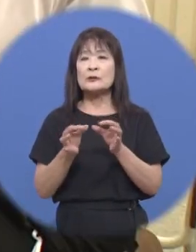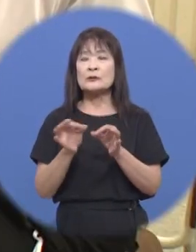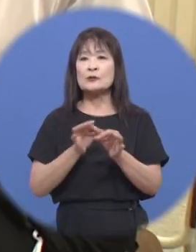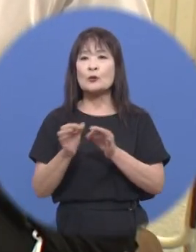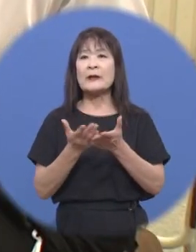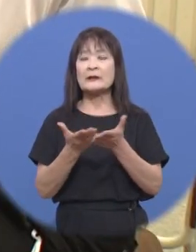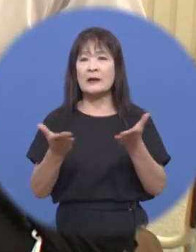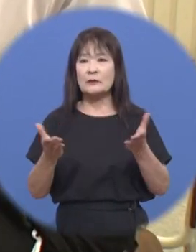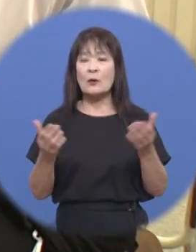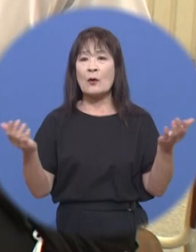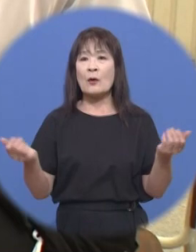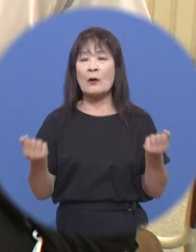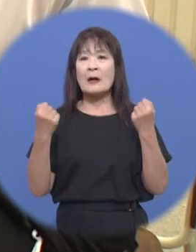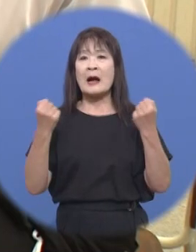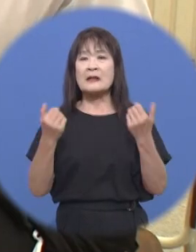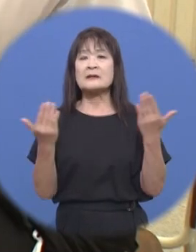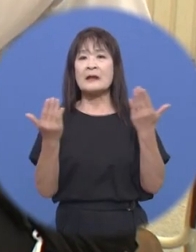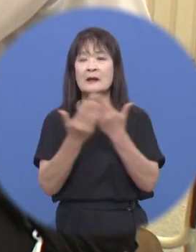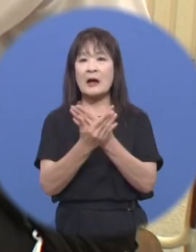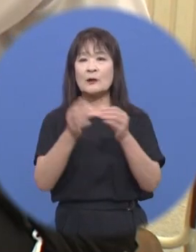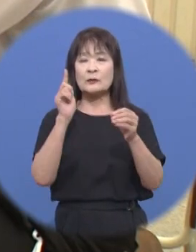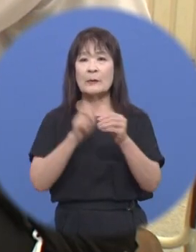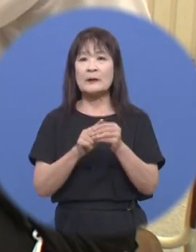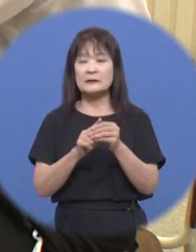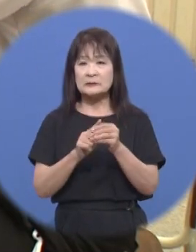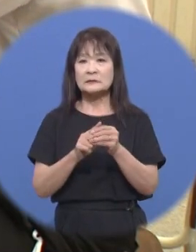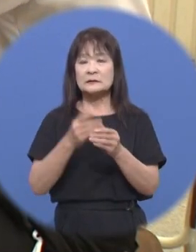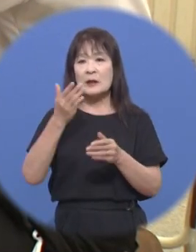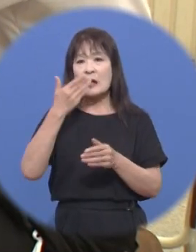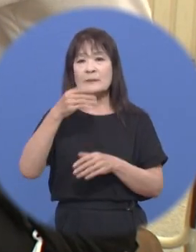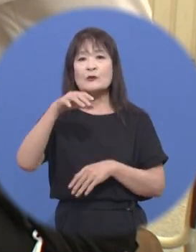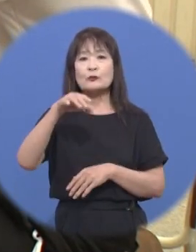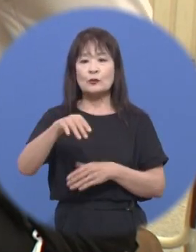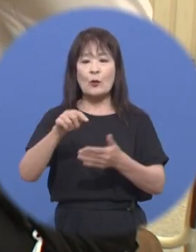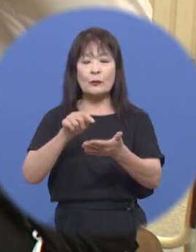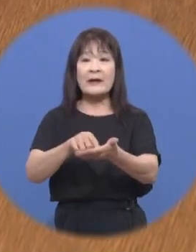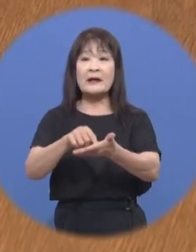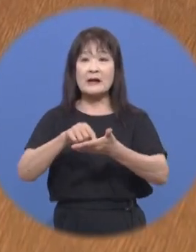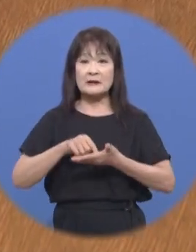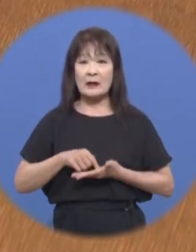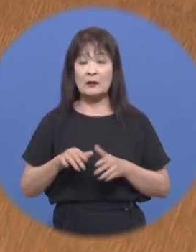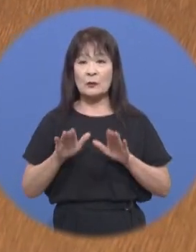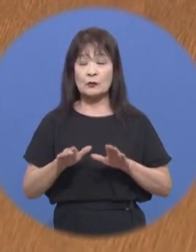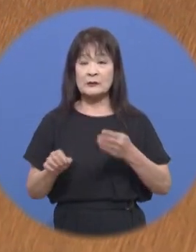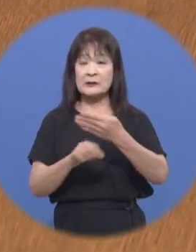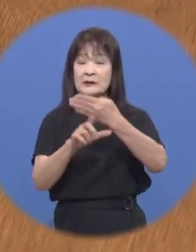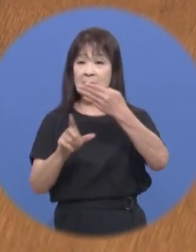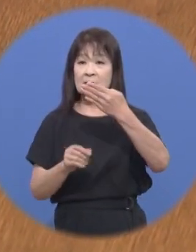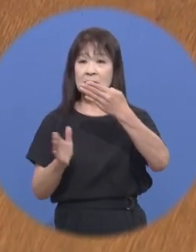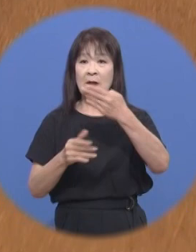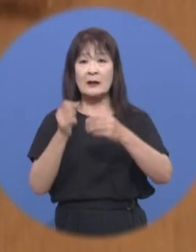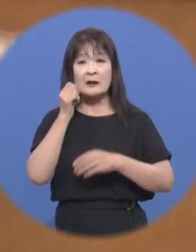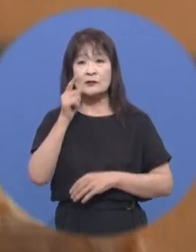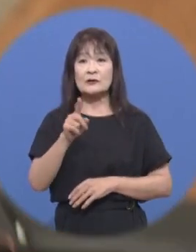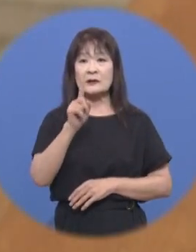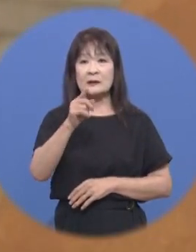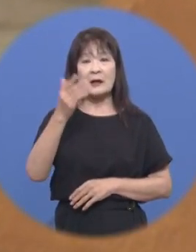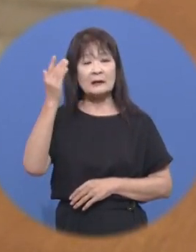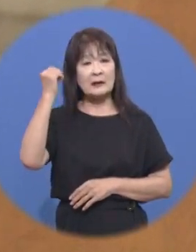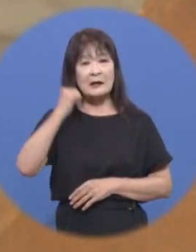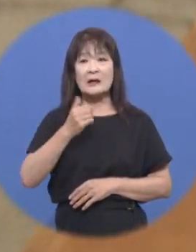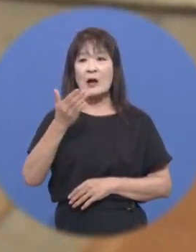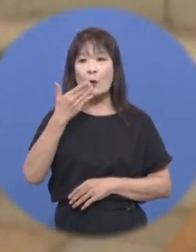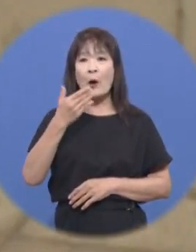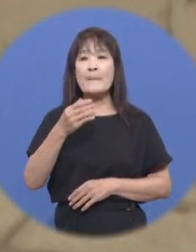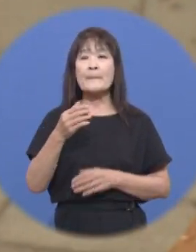目的とした北村はじめ食堂を提案していただき、今年4月より月1回の朝ごはんマルシェとして開催しております